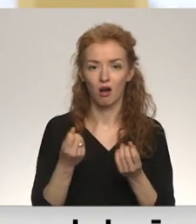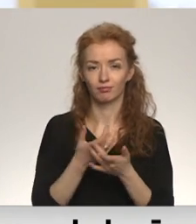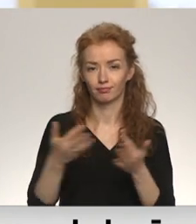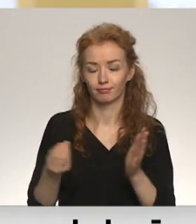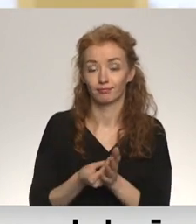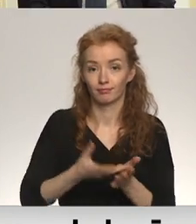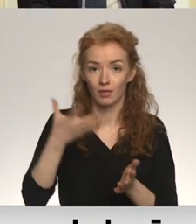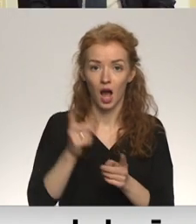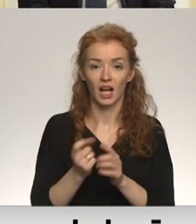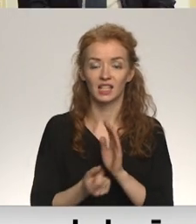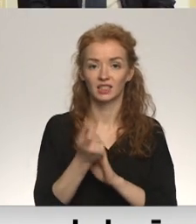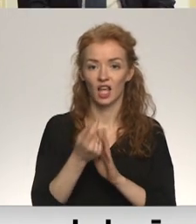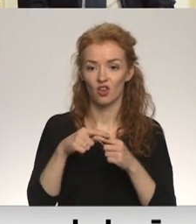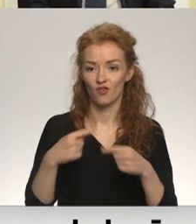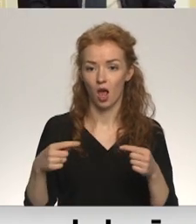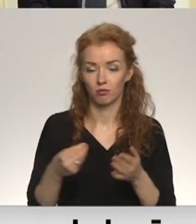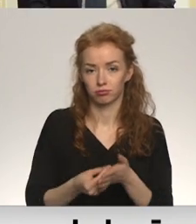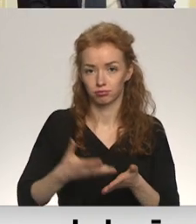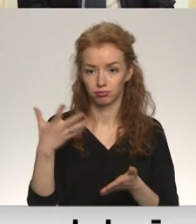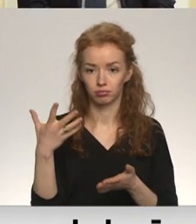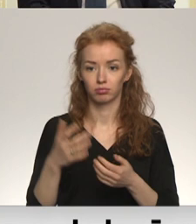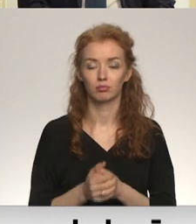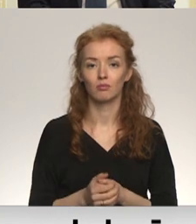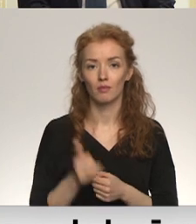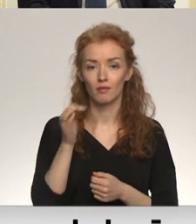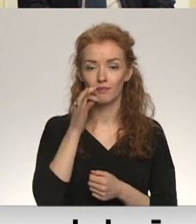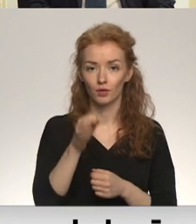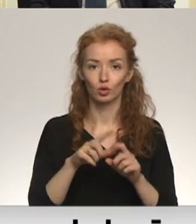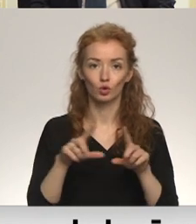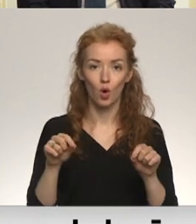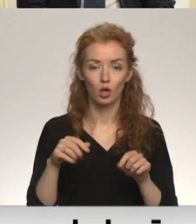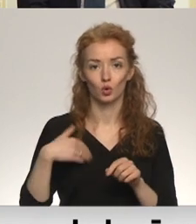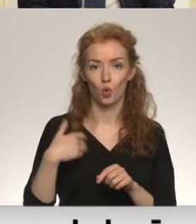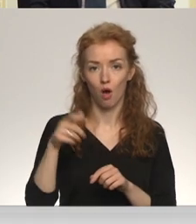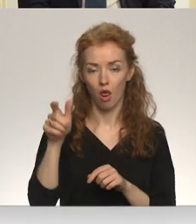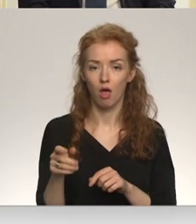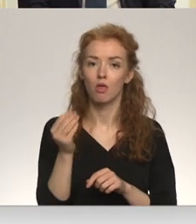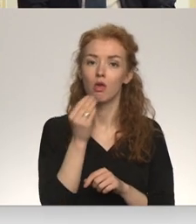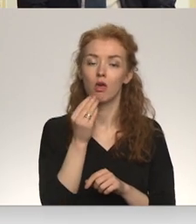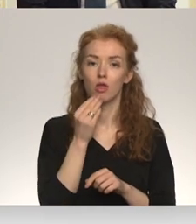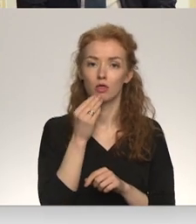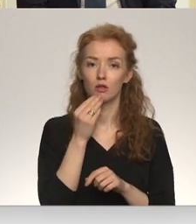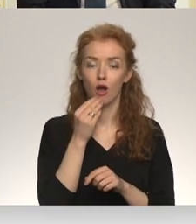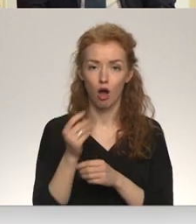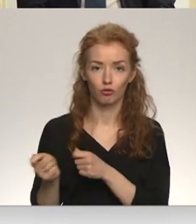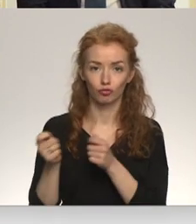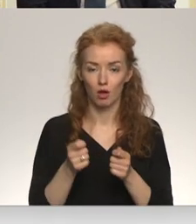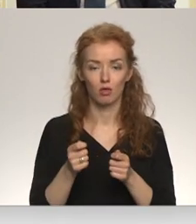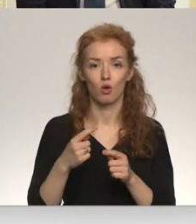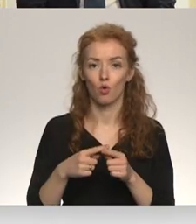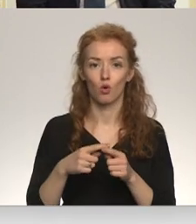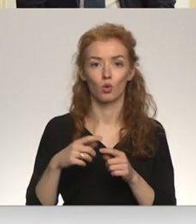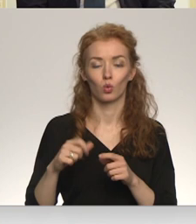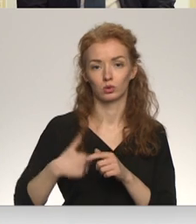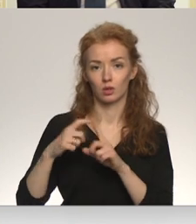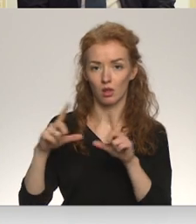izēvielu sadārdzinājumu. Tā ir skolnieku ēdināšana. Uzņēmēji atsakās vienkārši piegādāt pārtikas preces